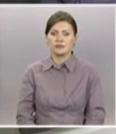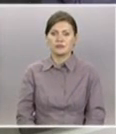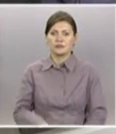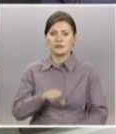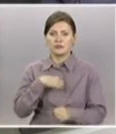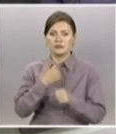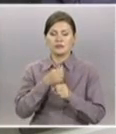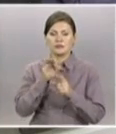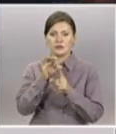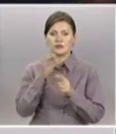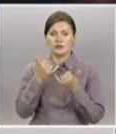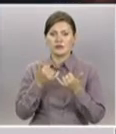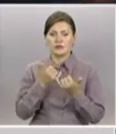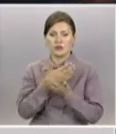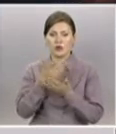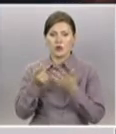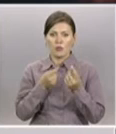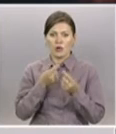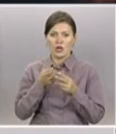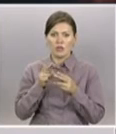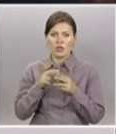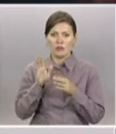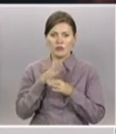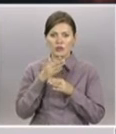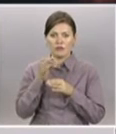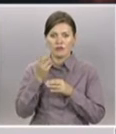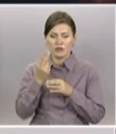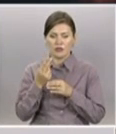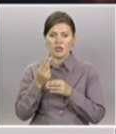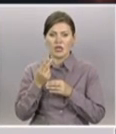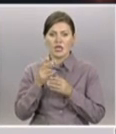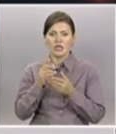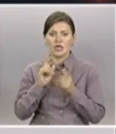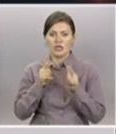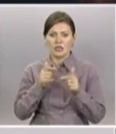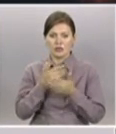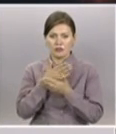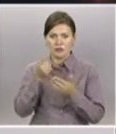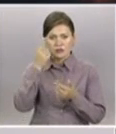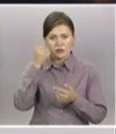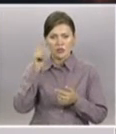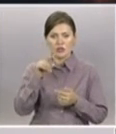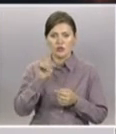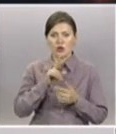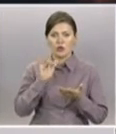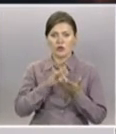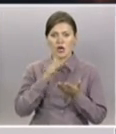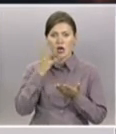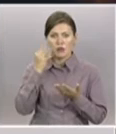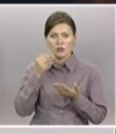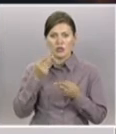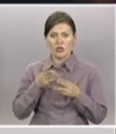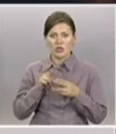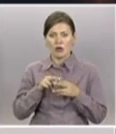Основная задача нашего управления – это межконфессиональное согласие. Вы знаете, что город Алматы –